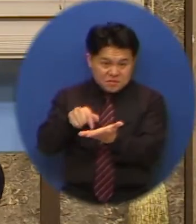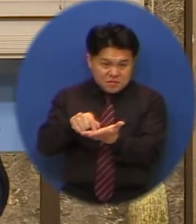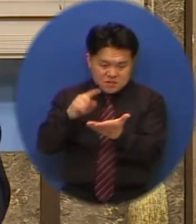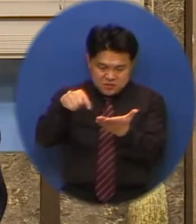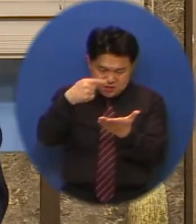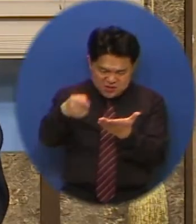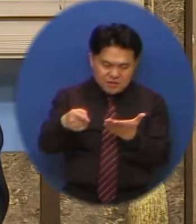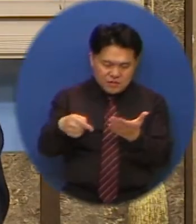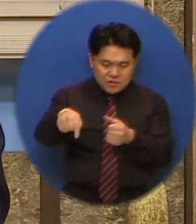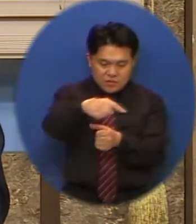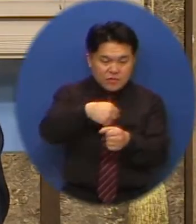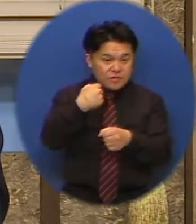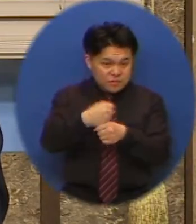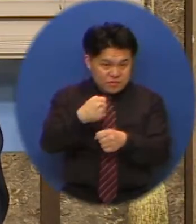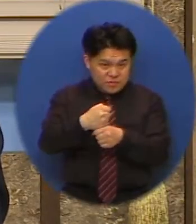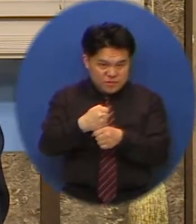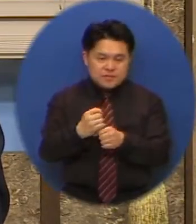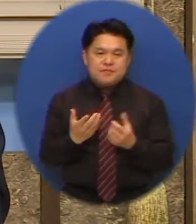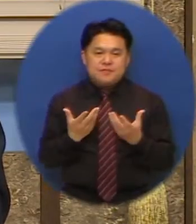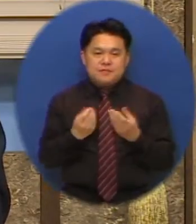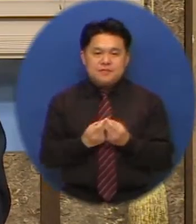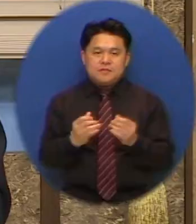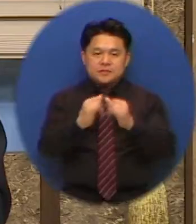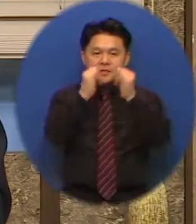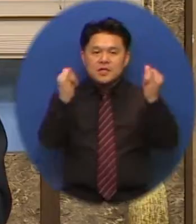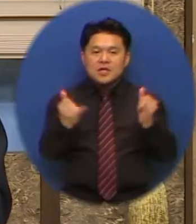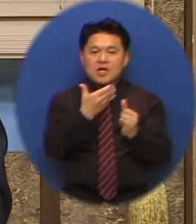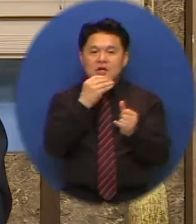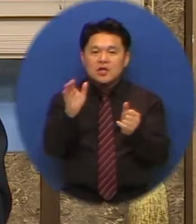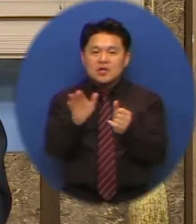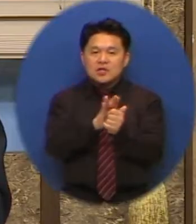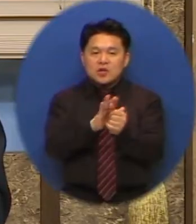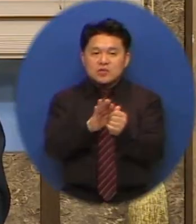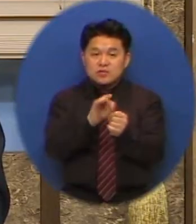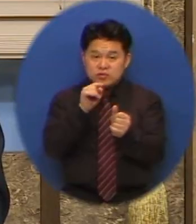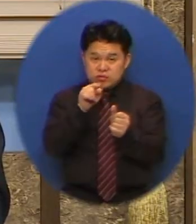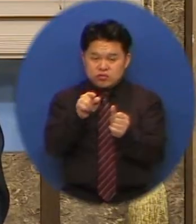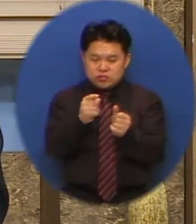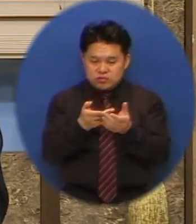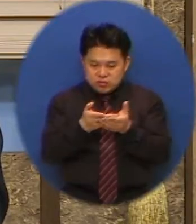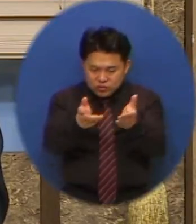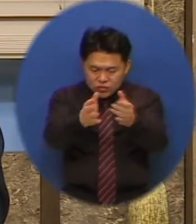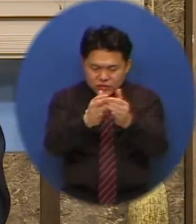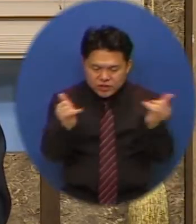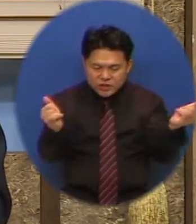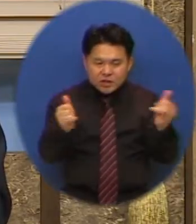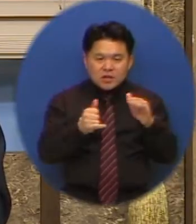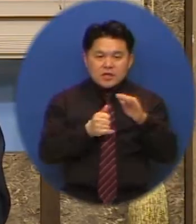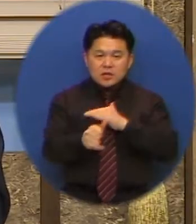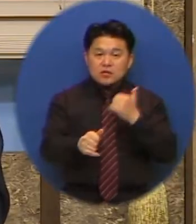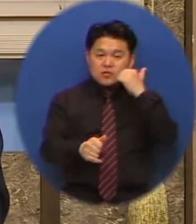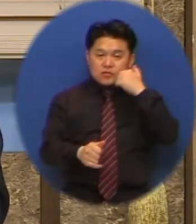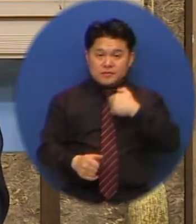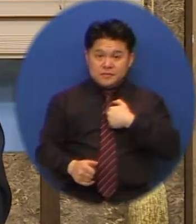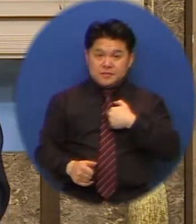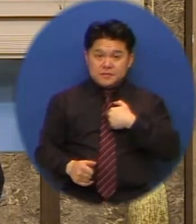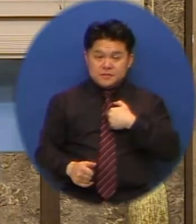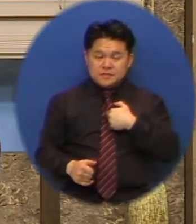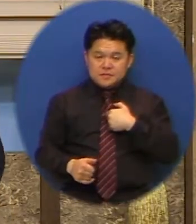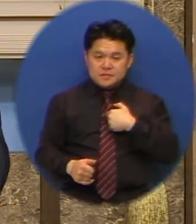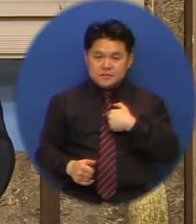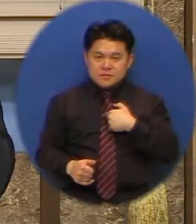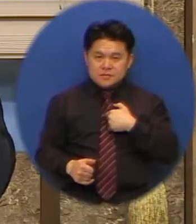통해서 네. 우리는 이제 사회복지 서비스 공급자를 대변하거든요. 예.